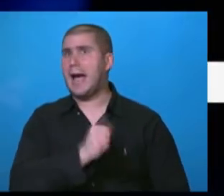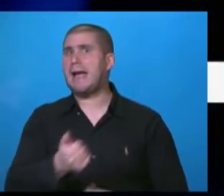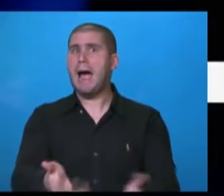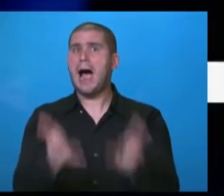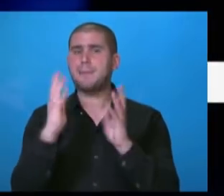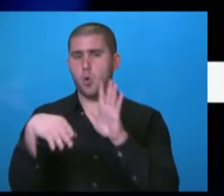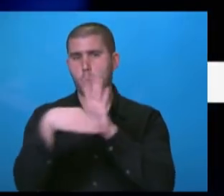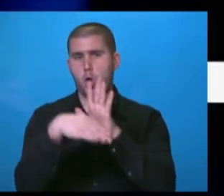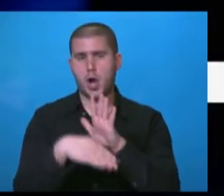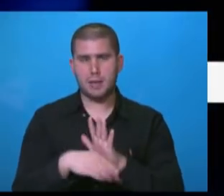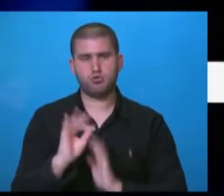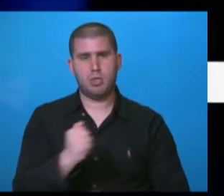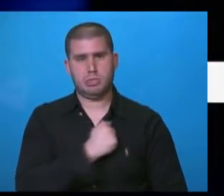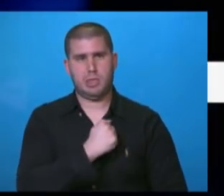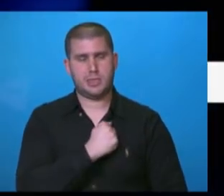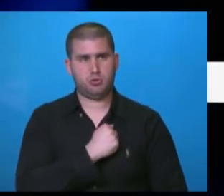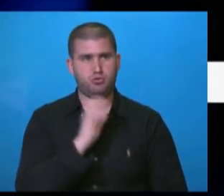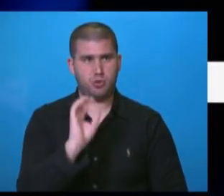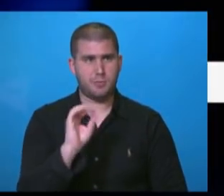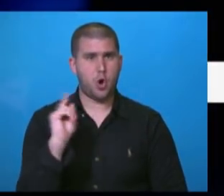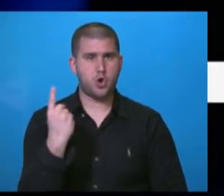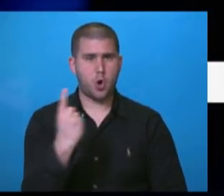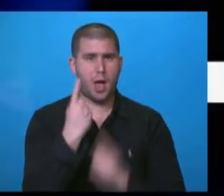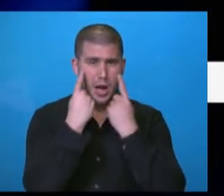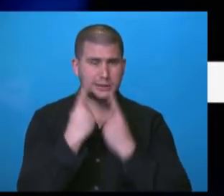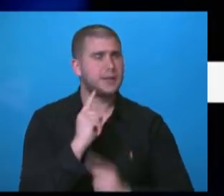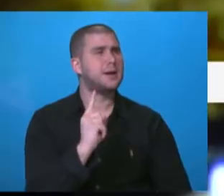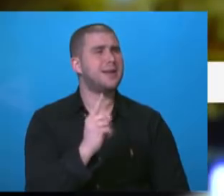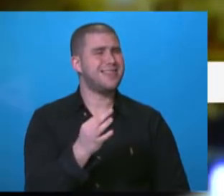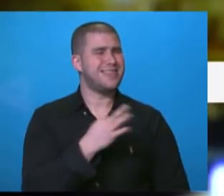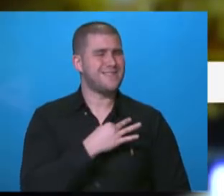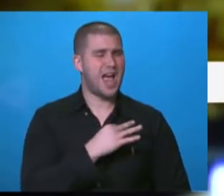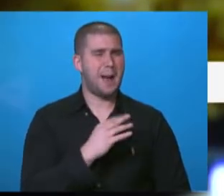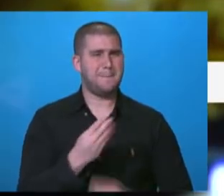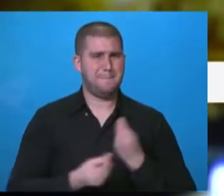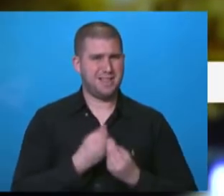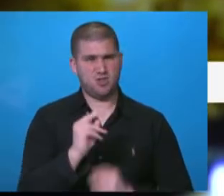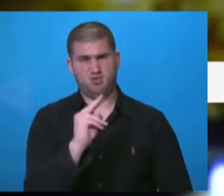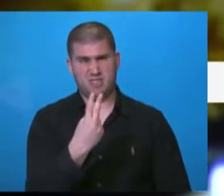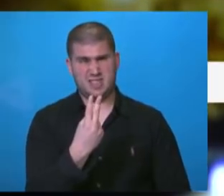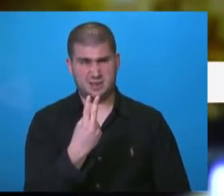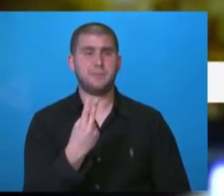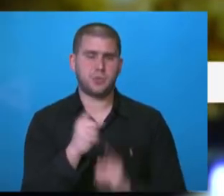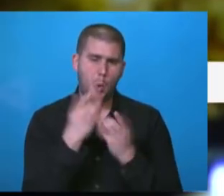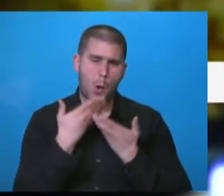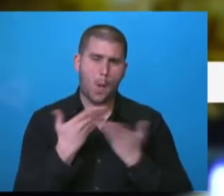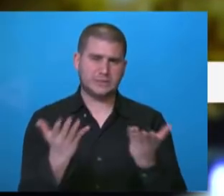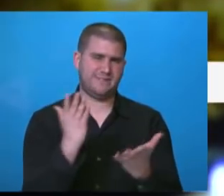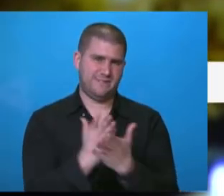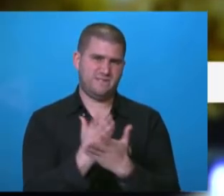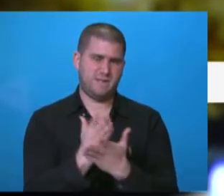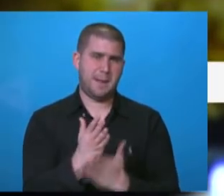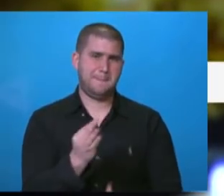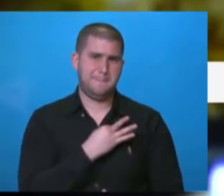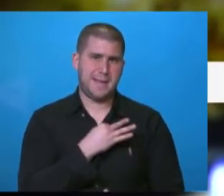הכללים הדתי של כל חסיד. עכשיו, הנפגע השני שבעצם חושף בפניך את הפגיעה